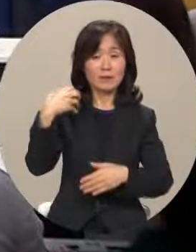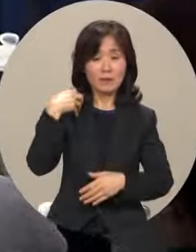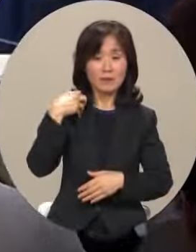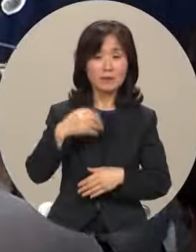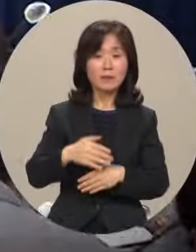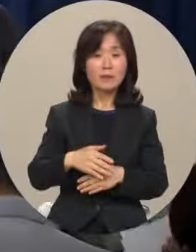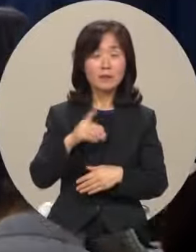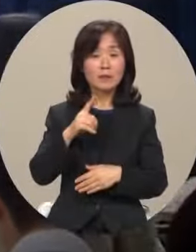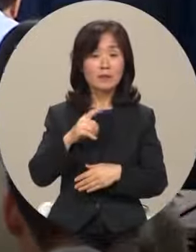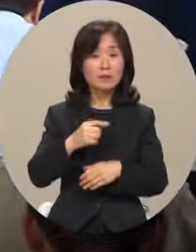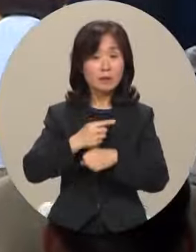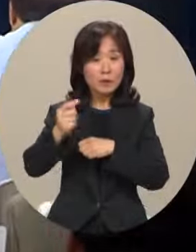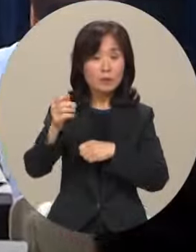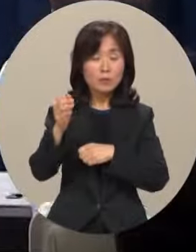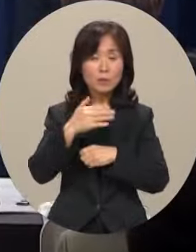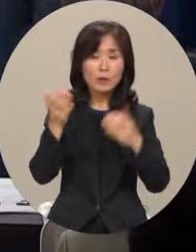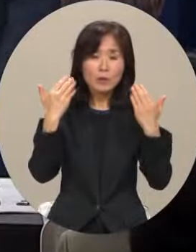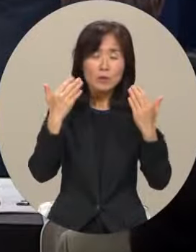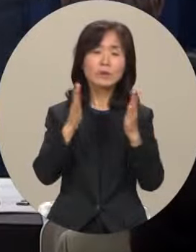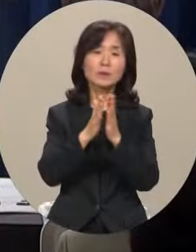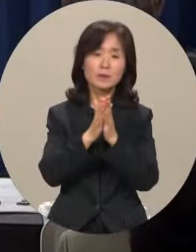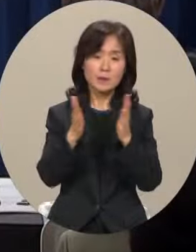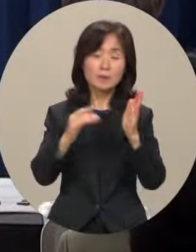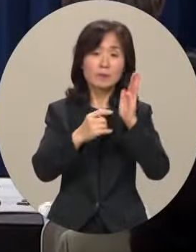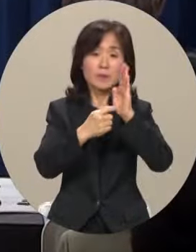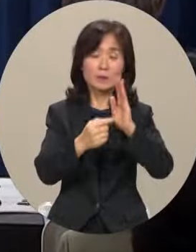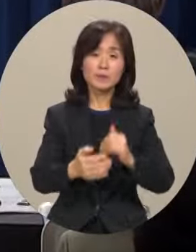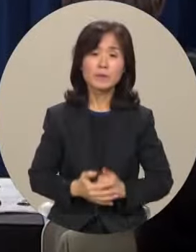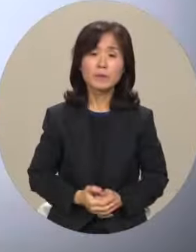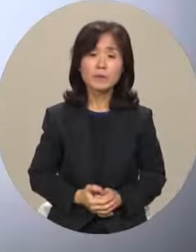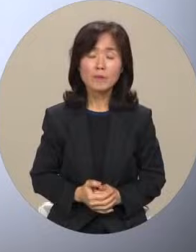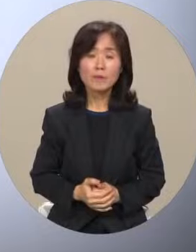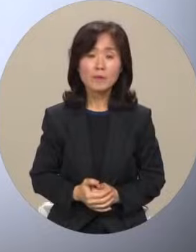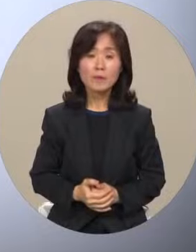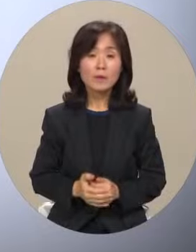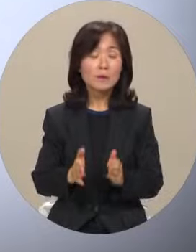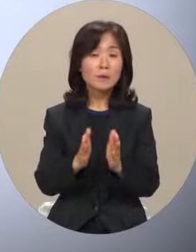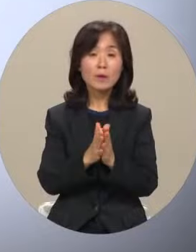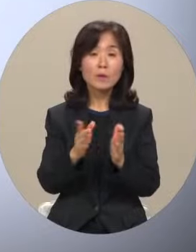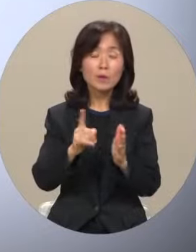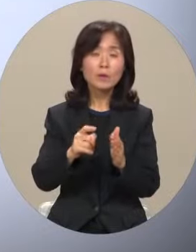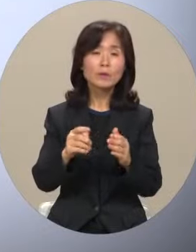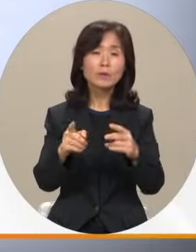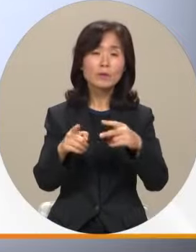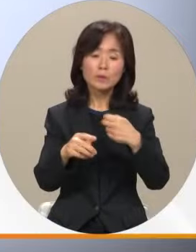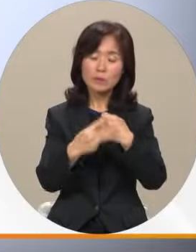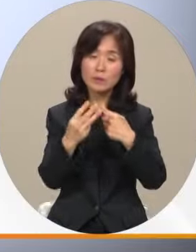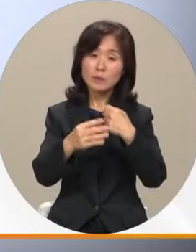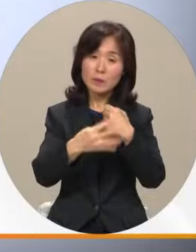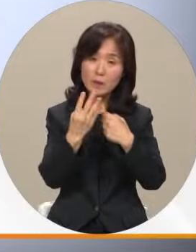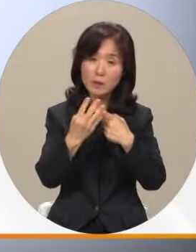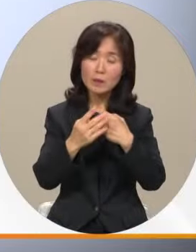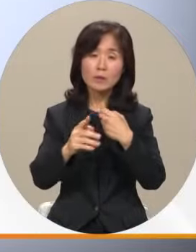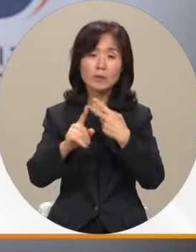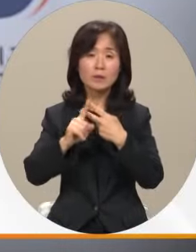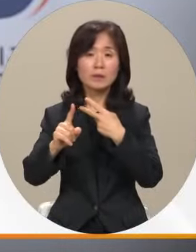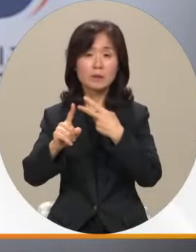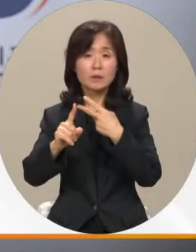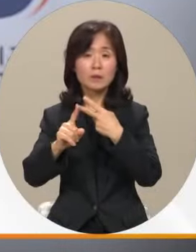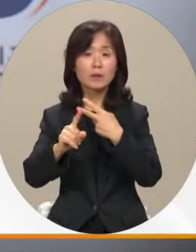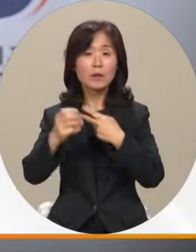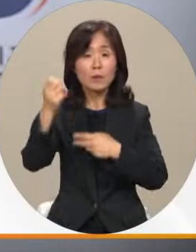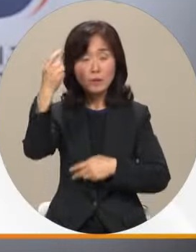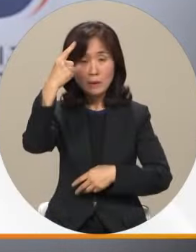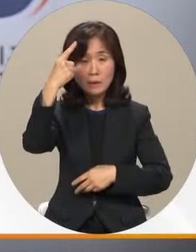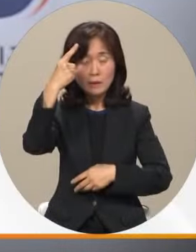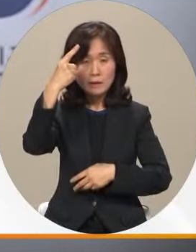교과서를 내년부터 학교에 도입하겠다고 밝혔습니다 시작은 초등학교 3 4학년과 중학교 1학년